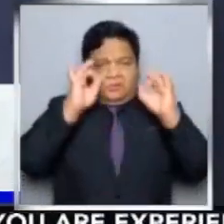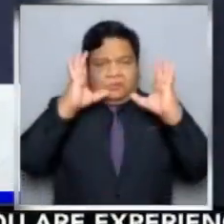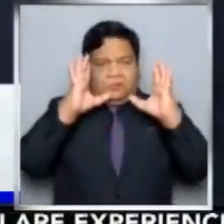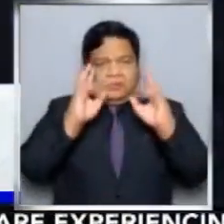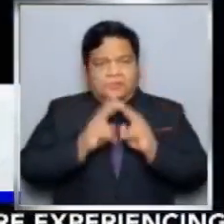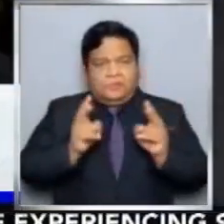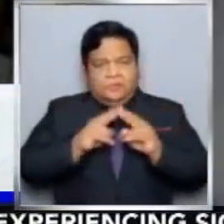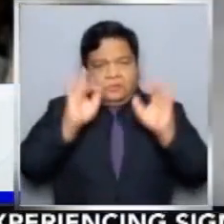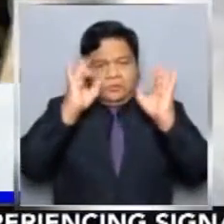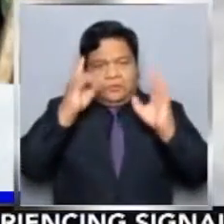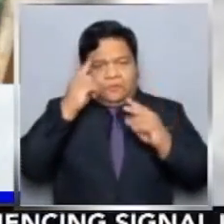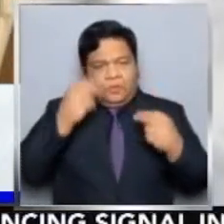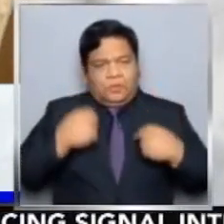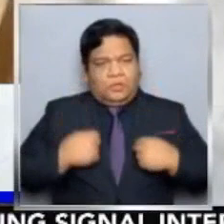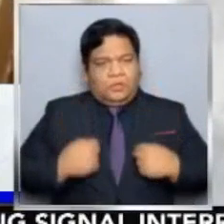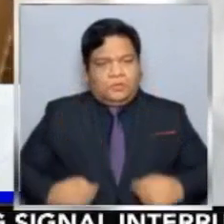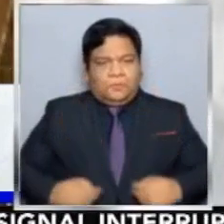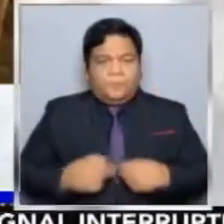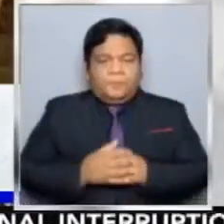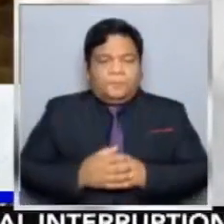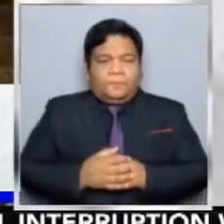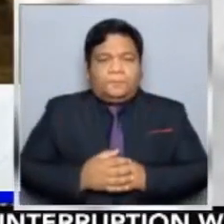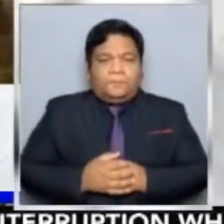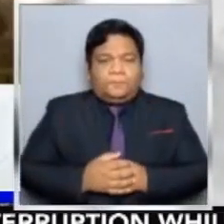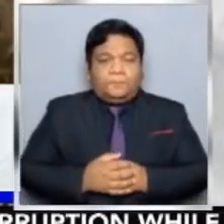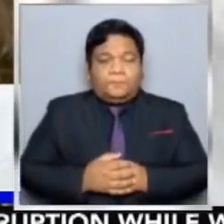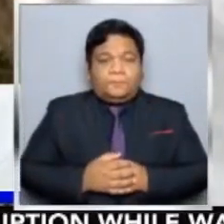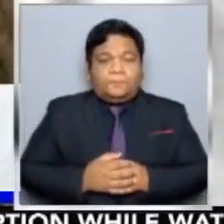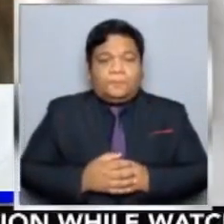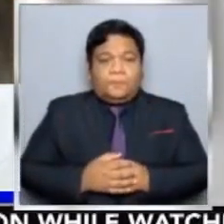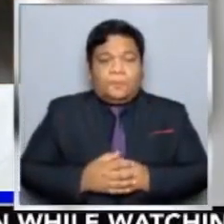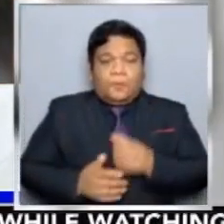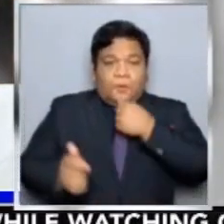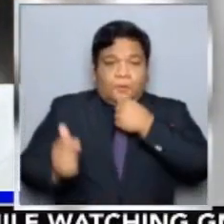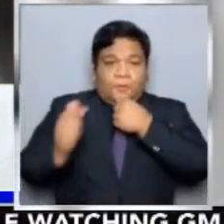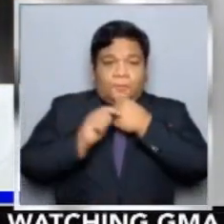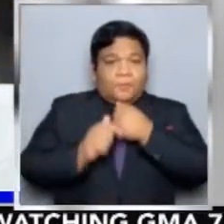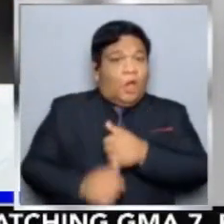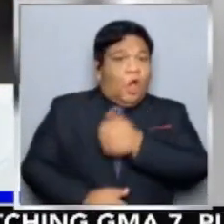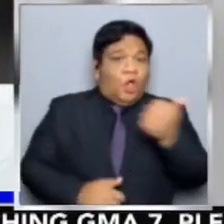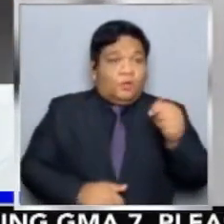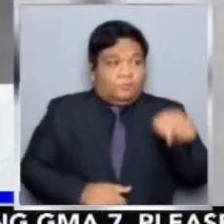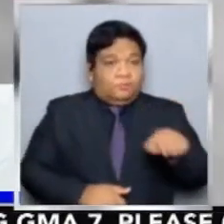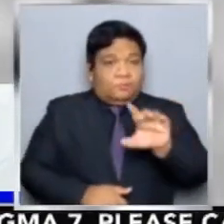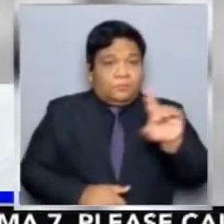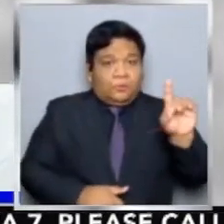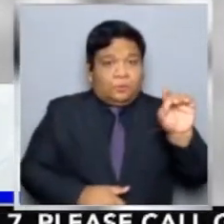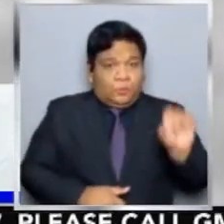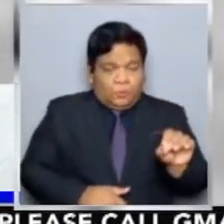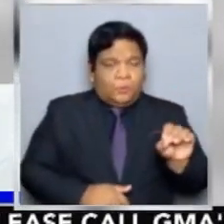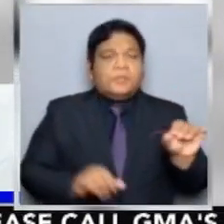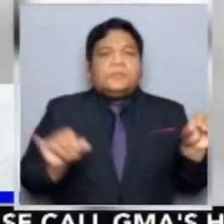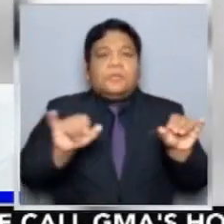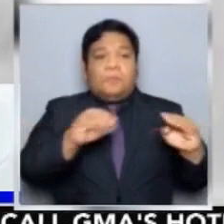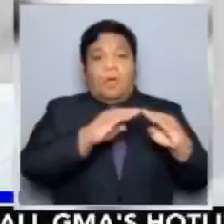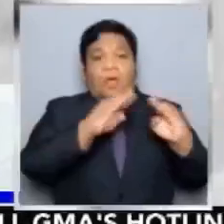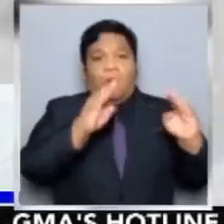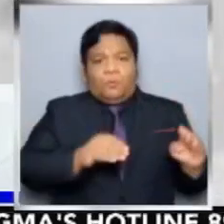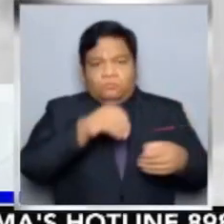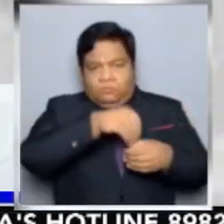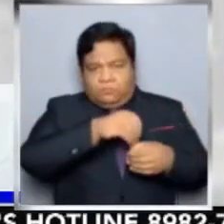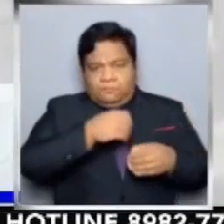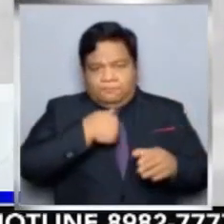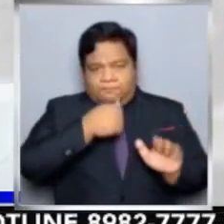kalusugan. Sa hiwalay na operasyon sa Cagayan de Oro City, pinasok din ang isang bahay na may nakatago mga biskuit na pinapalitan